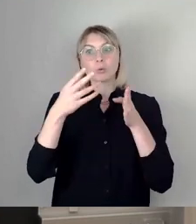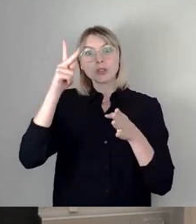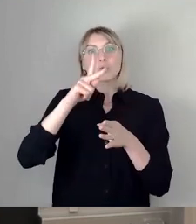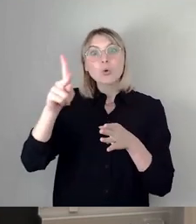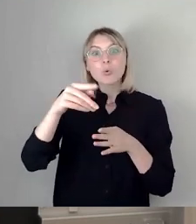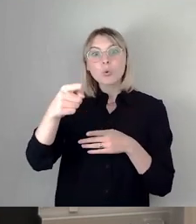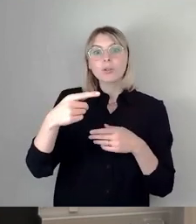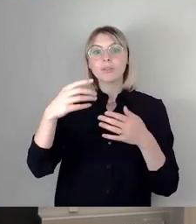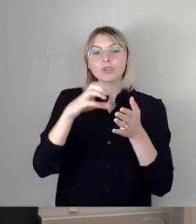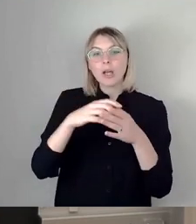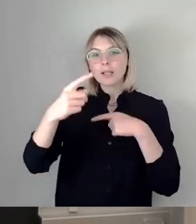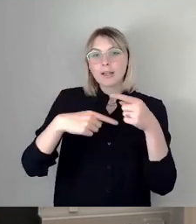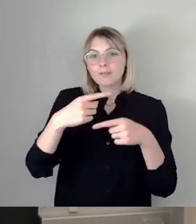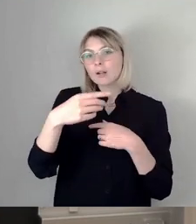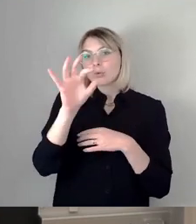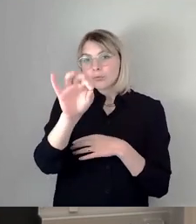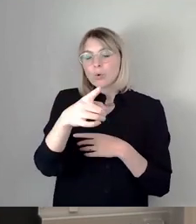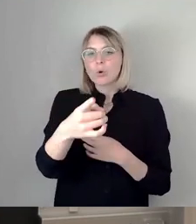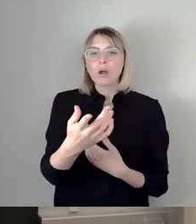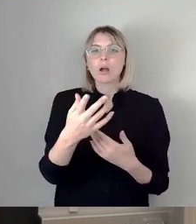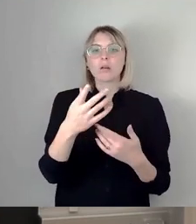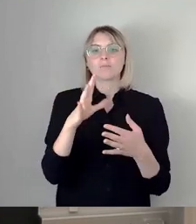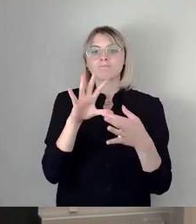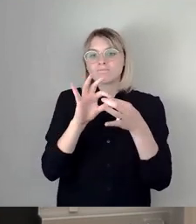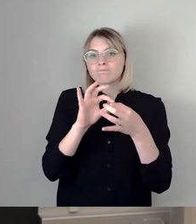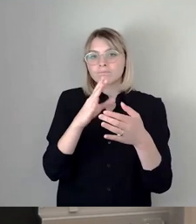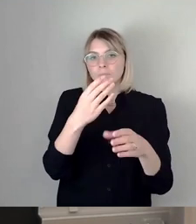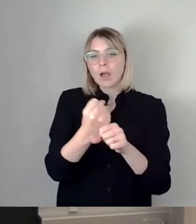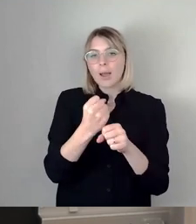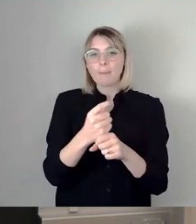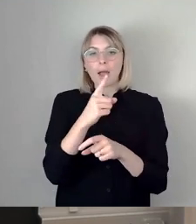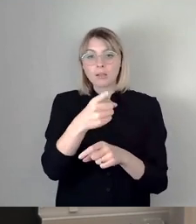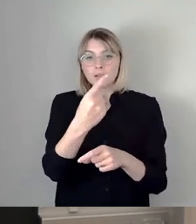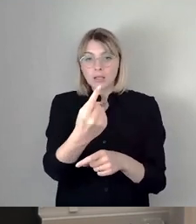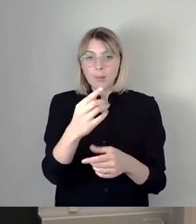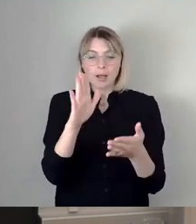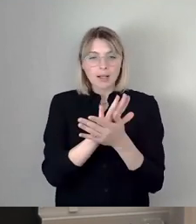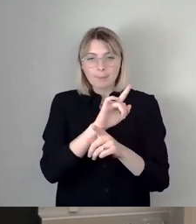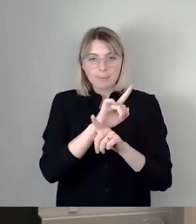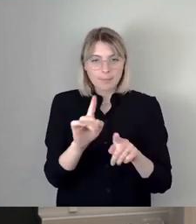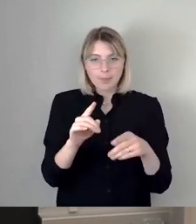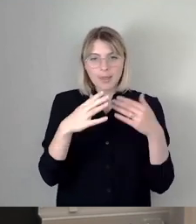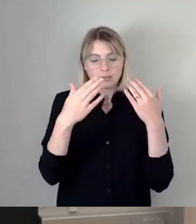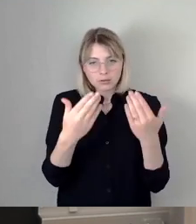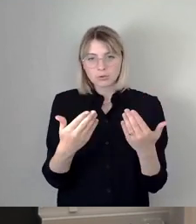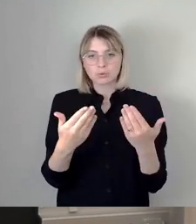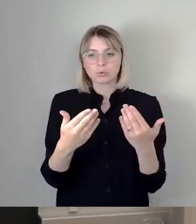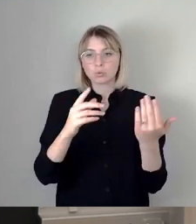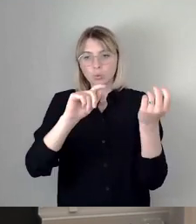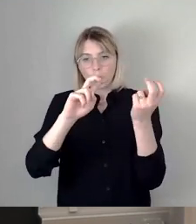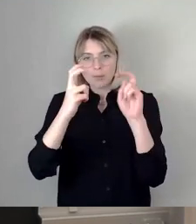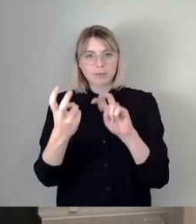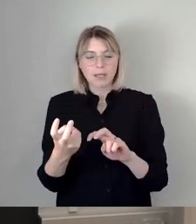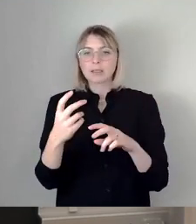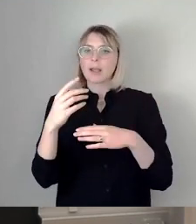und Liegenschaften zuständig ist, nicht gelungen ist, in irgendeiner Form, sei es mit der Bauleitplanung, sei es mit